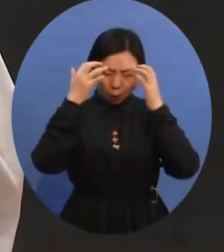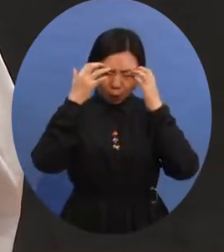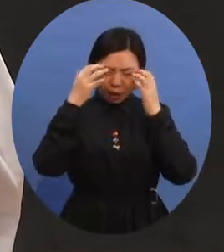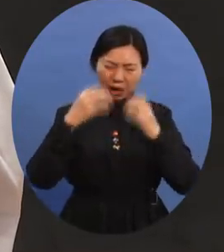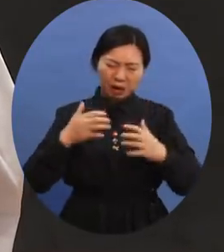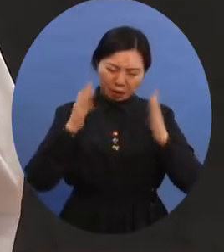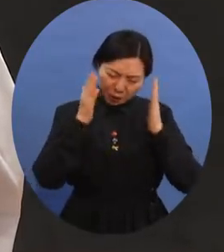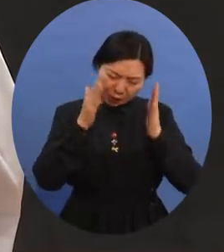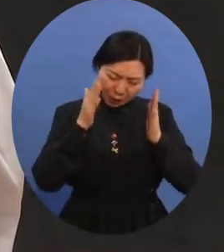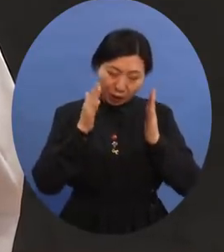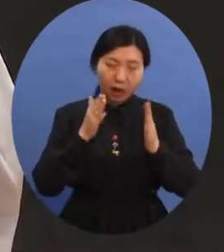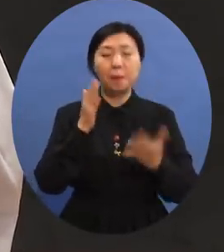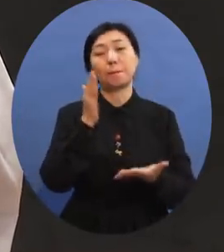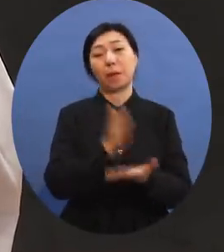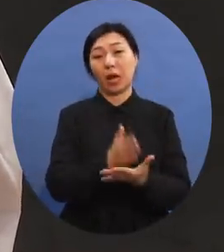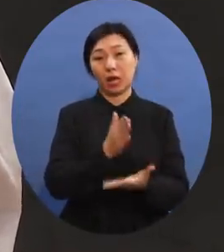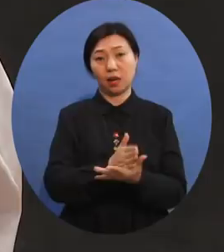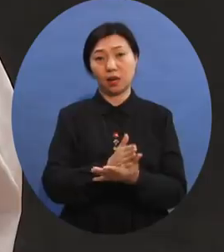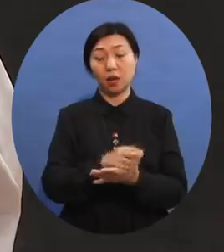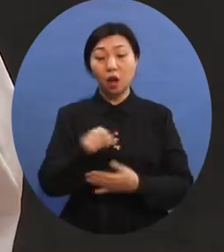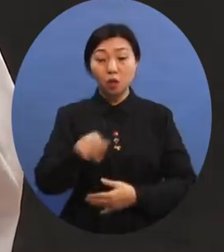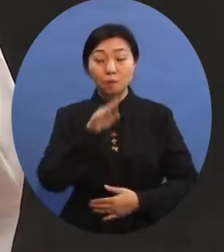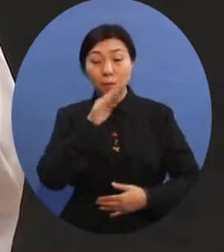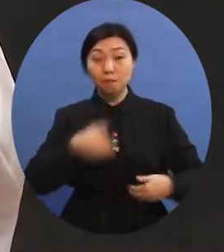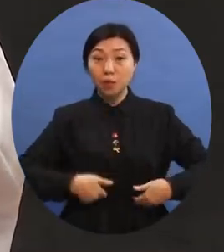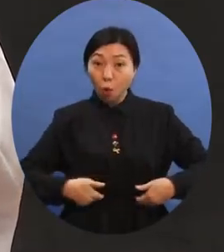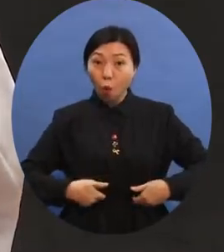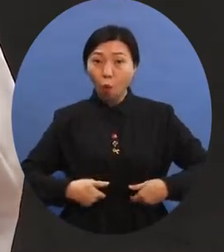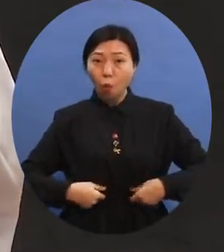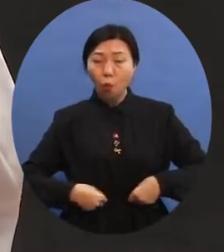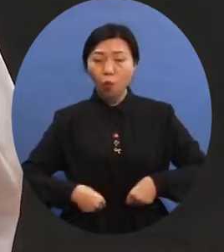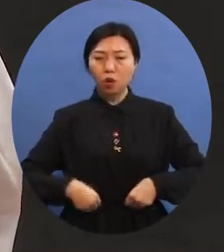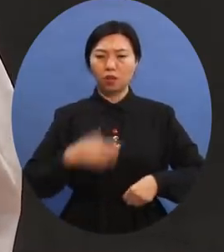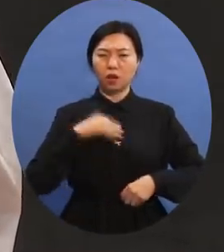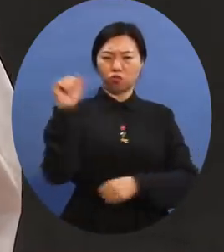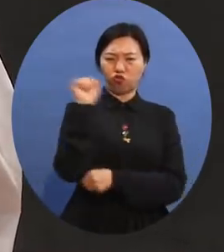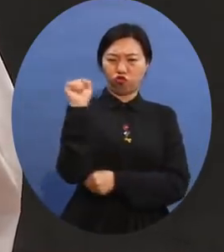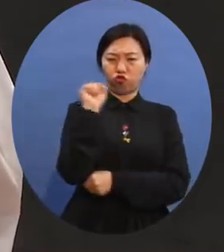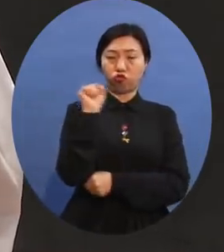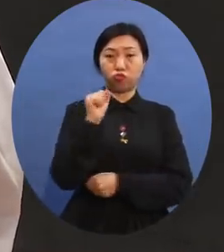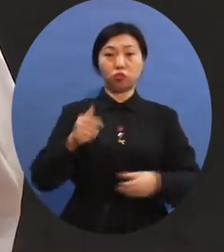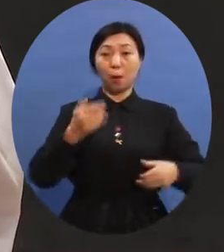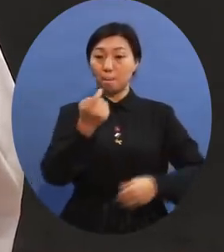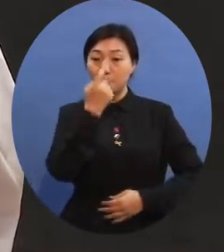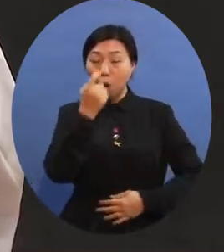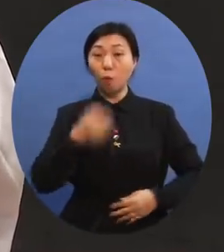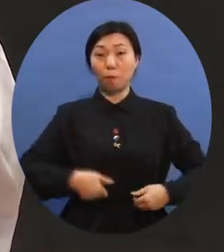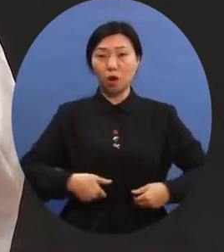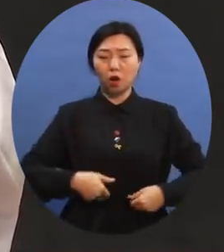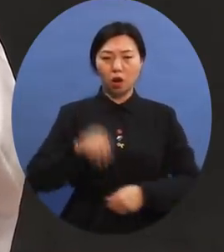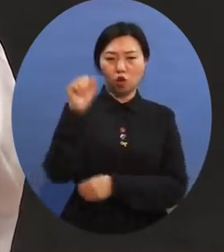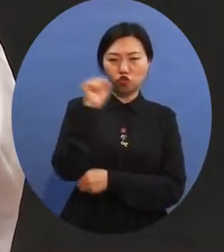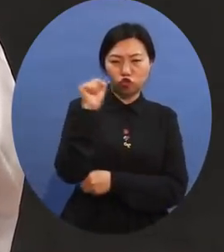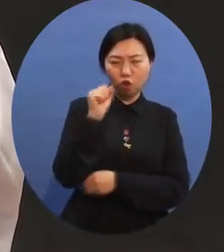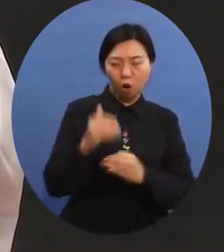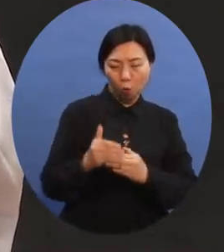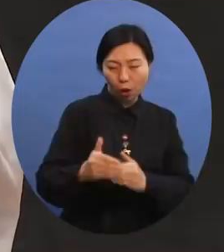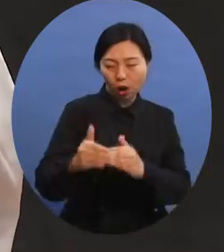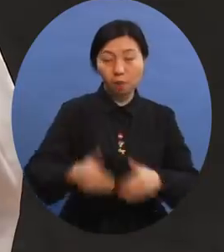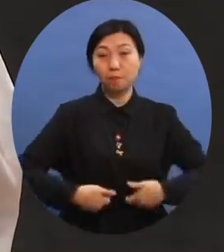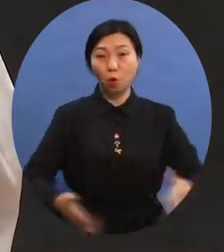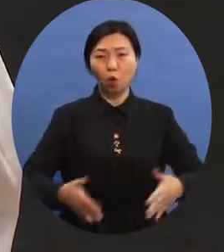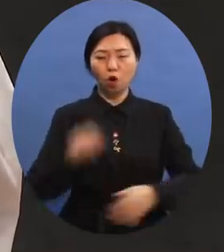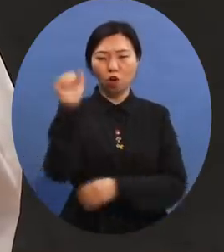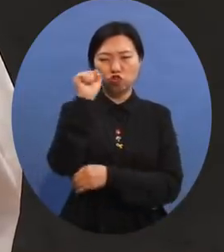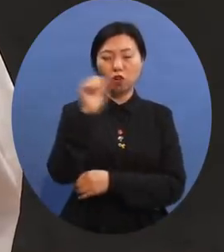괴로워하면서 공부를 하지 말고. 이게 필요하면, 내가 만약에 운전을 배워야 된다 그러면, 운전 배우는 과정은